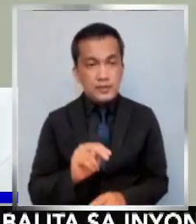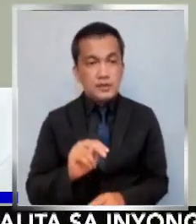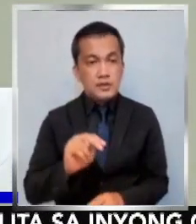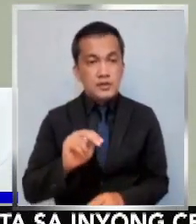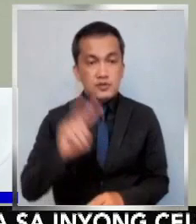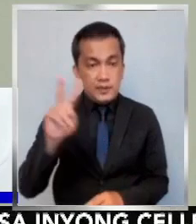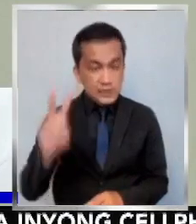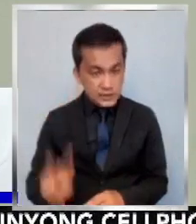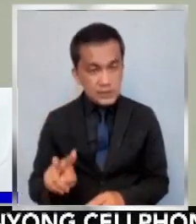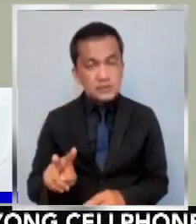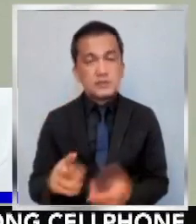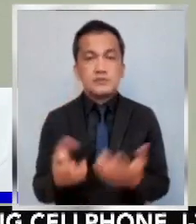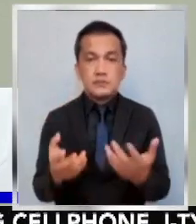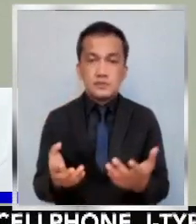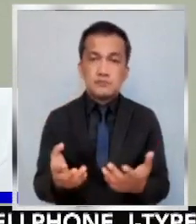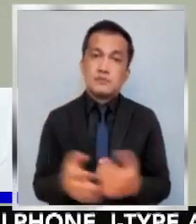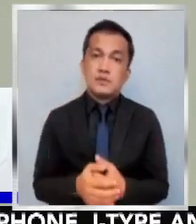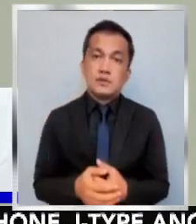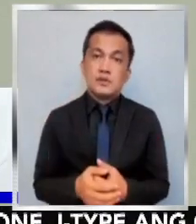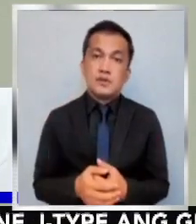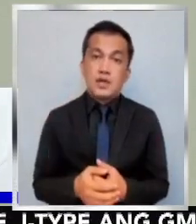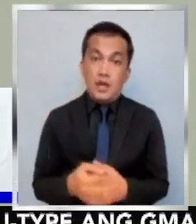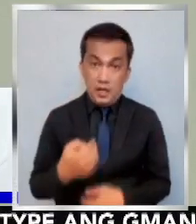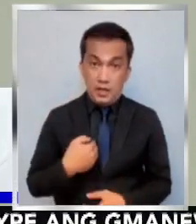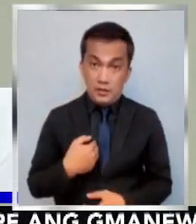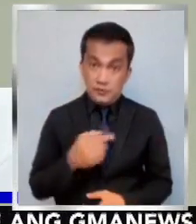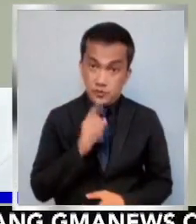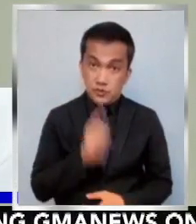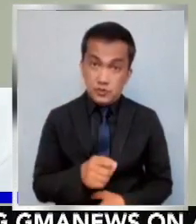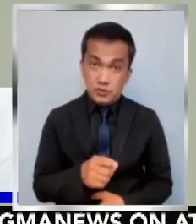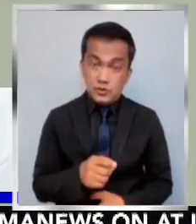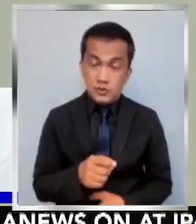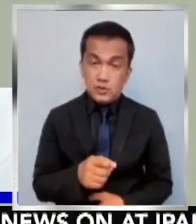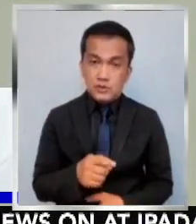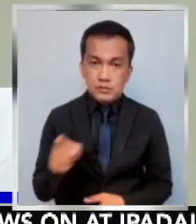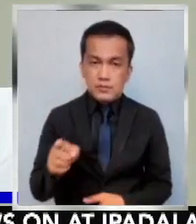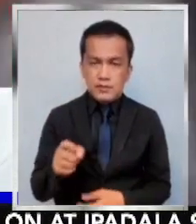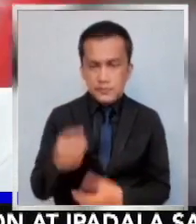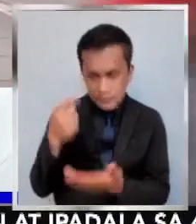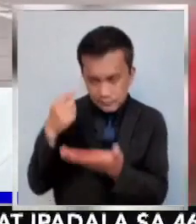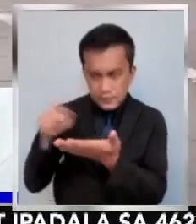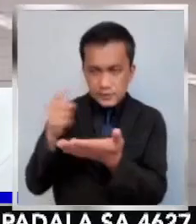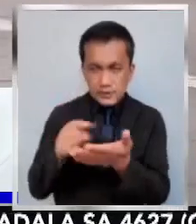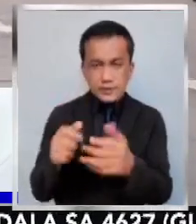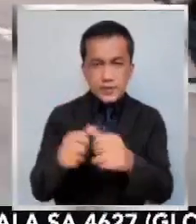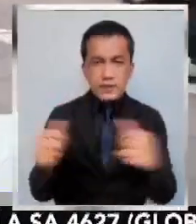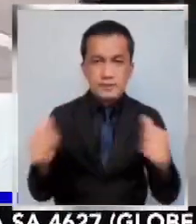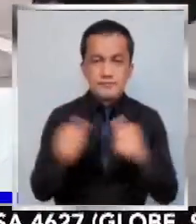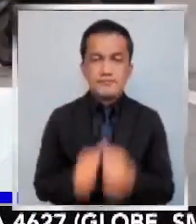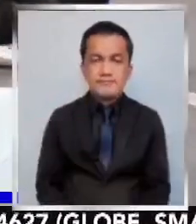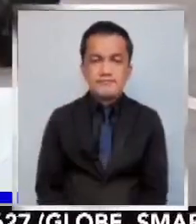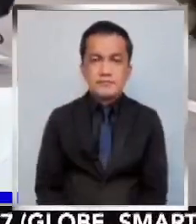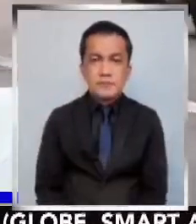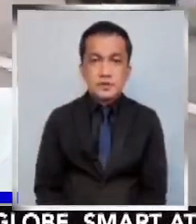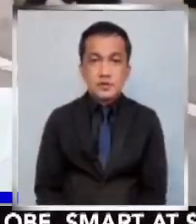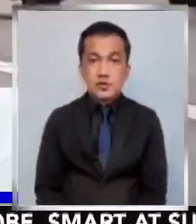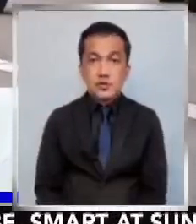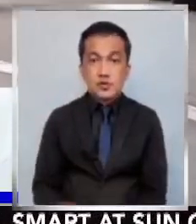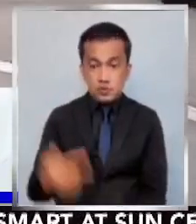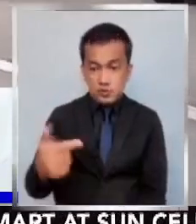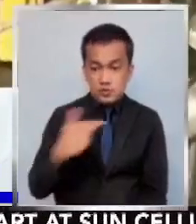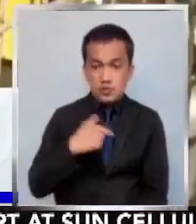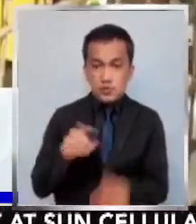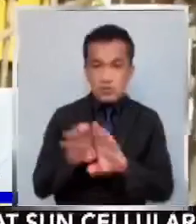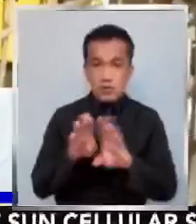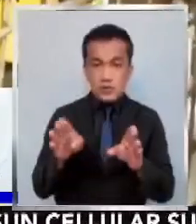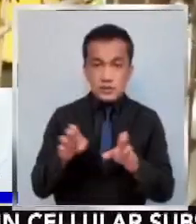yan, I'm sure matatouch niya yung mga areas na yan. Bukas na ang ruta ng Sangandaan